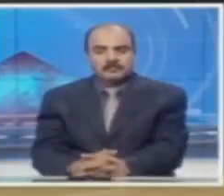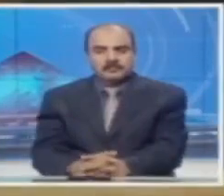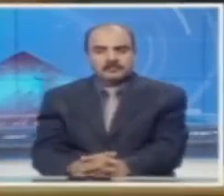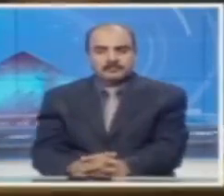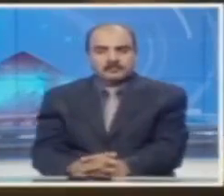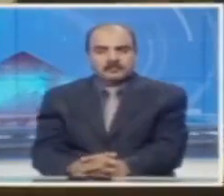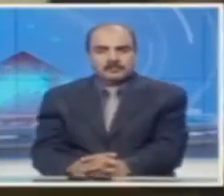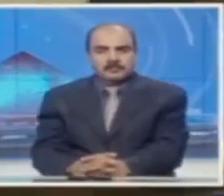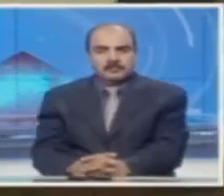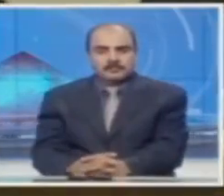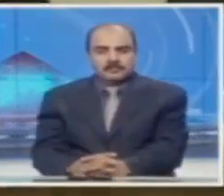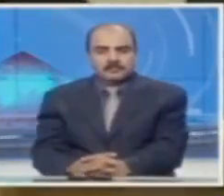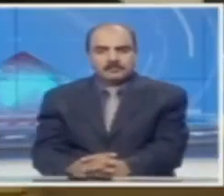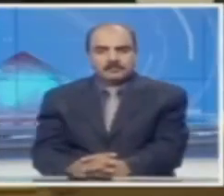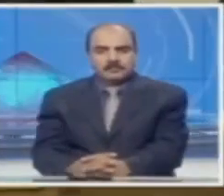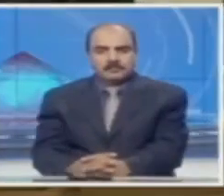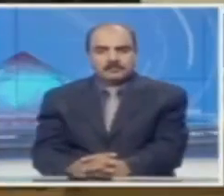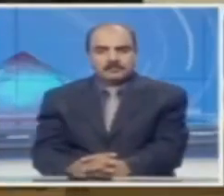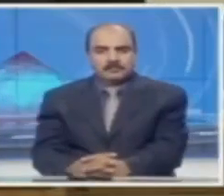الاقتصادي.